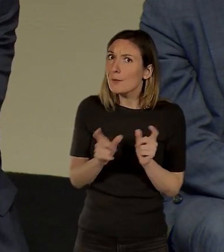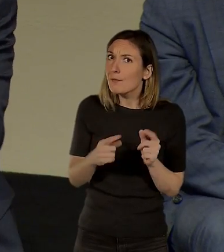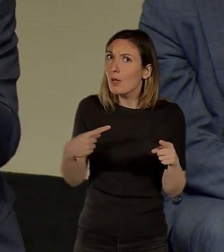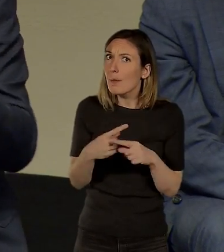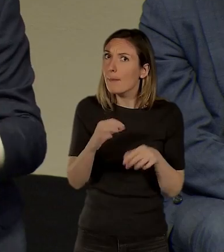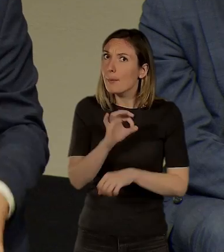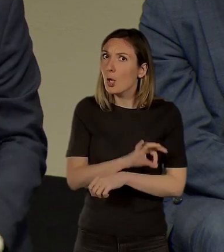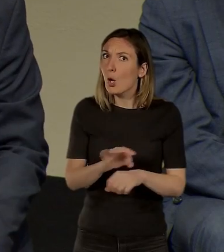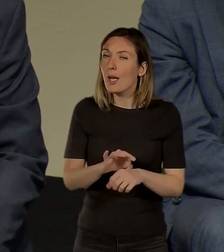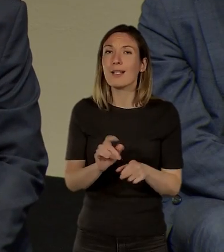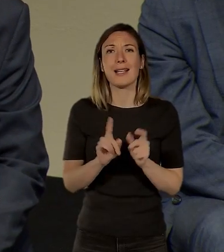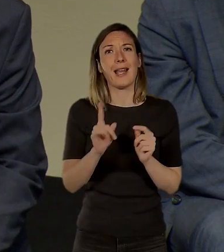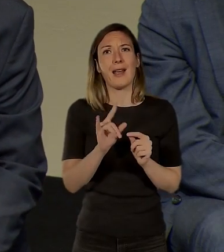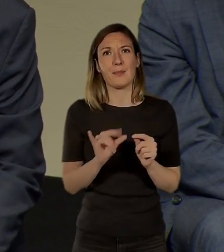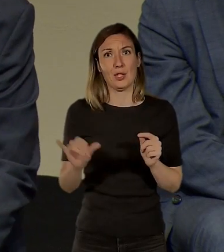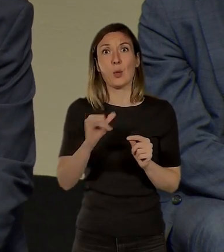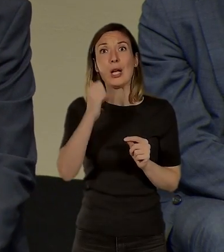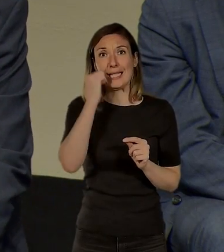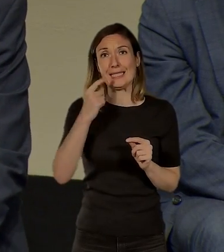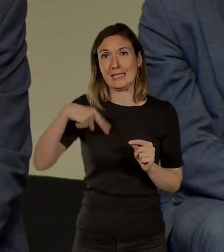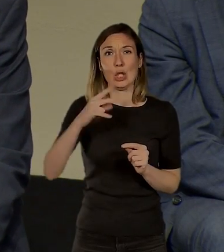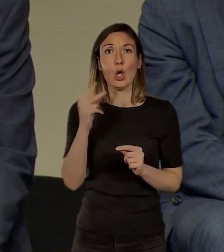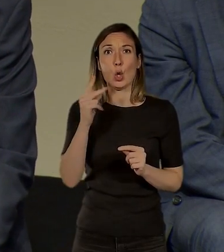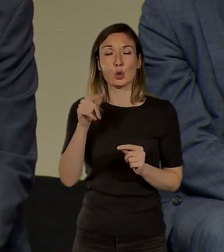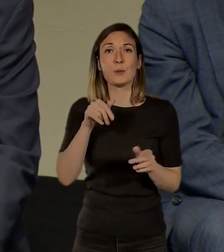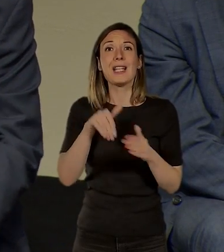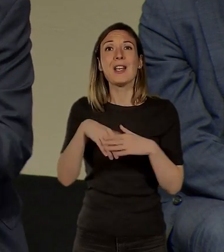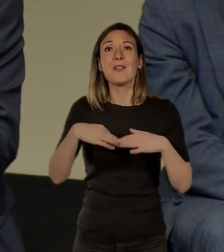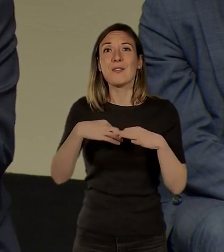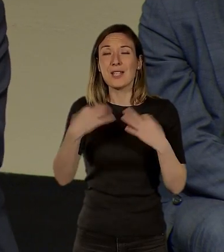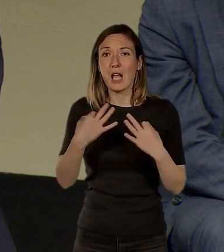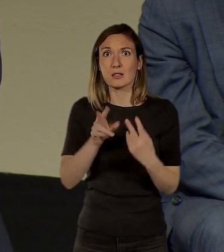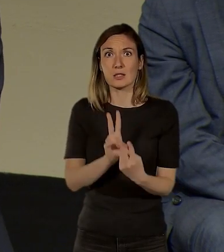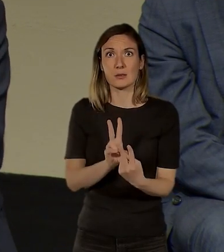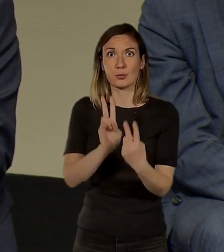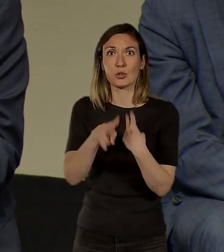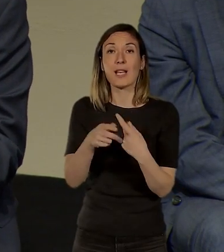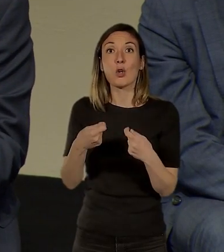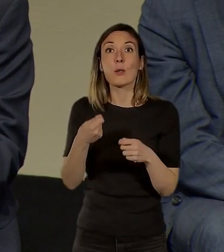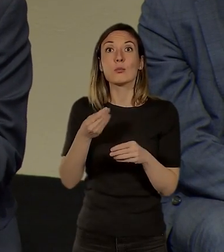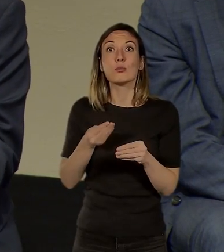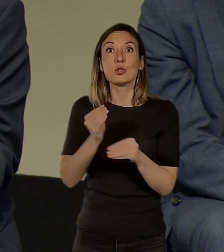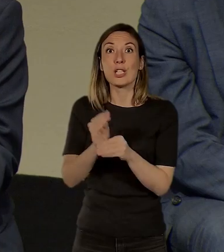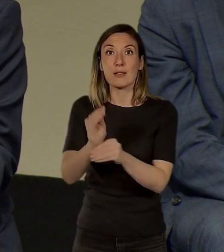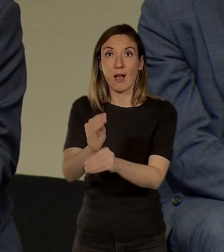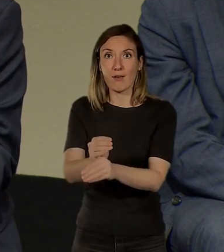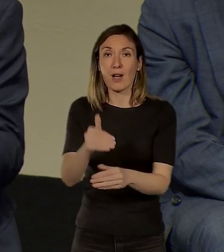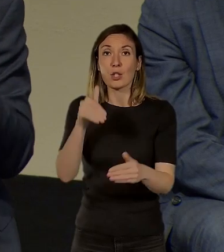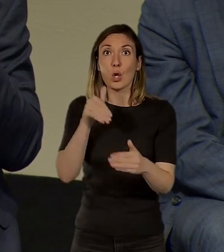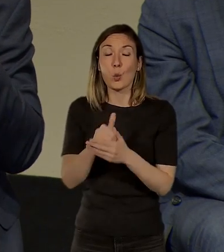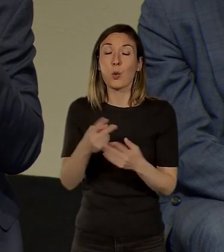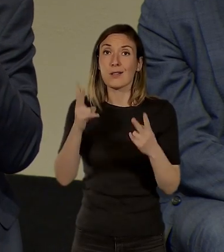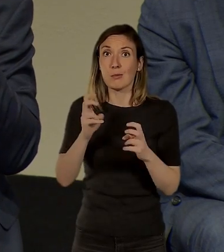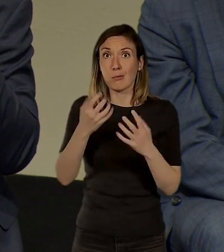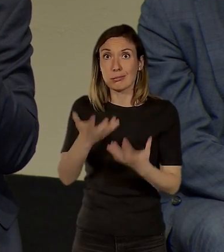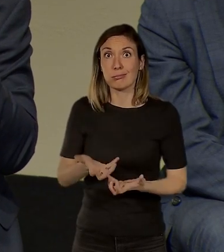tady sedí spoustu lidí, kteří tomu rozumějí. Ta estakáda je brutální komunistické řešení Ringstrasse,